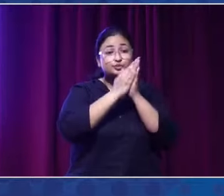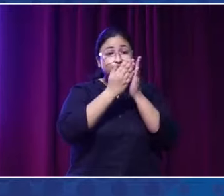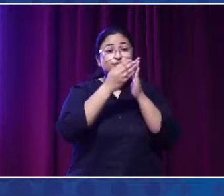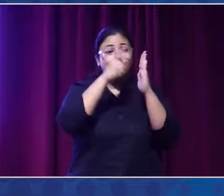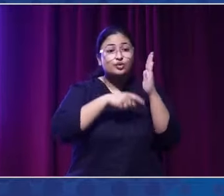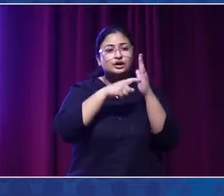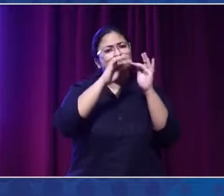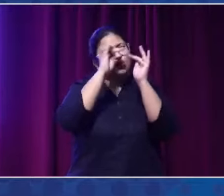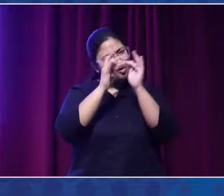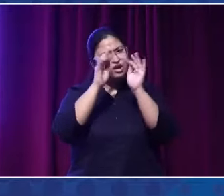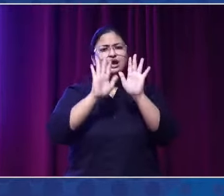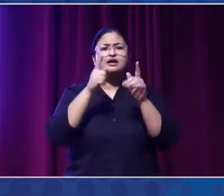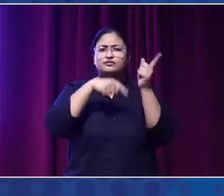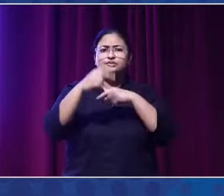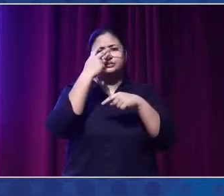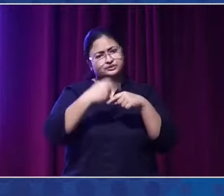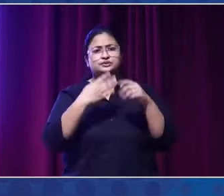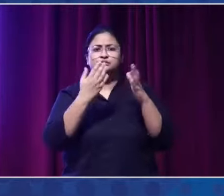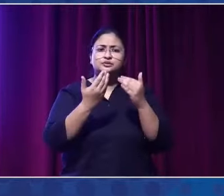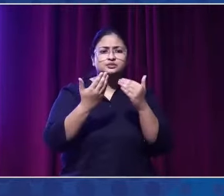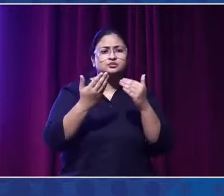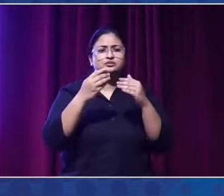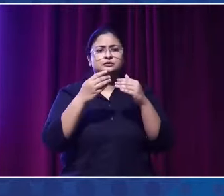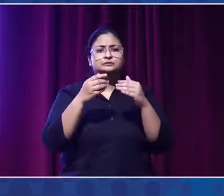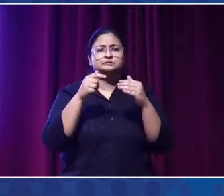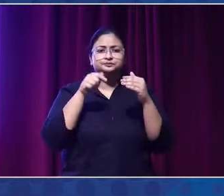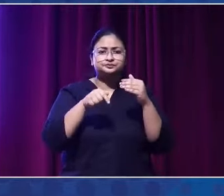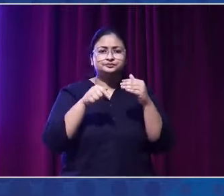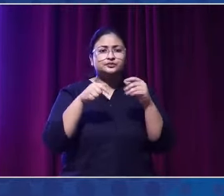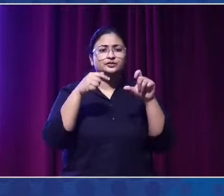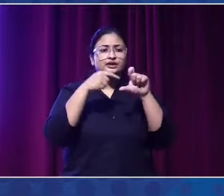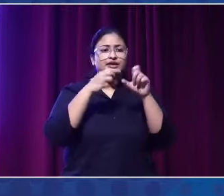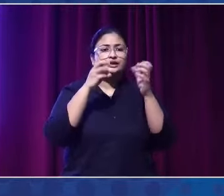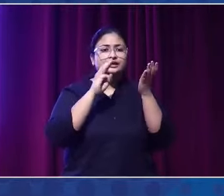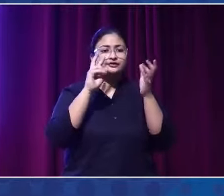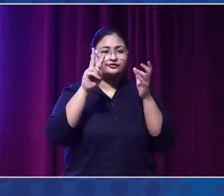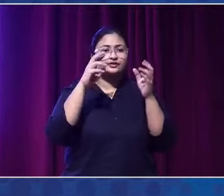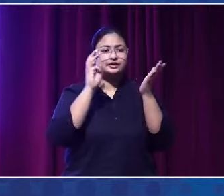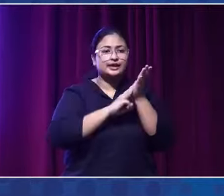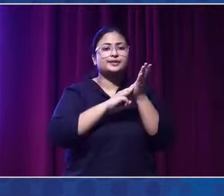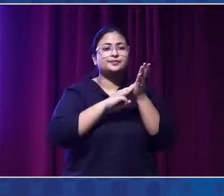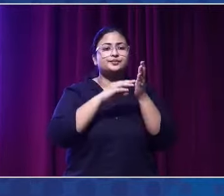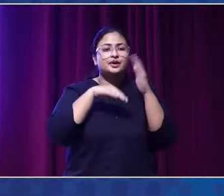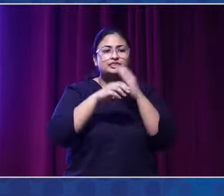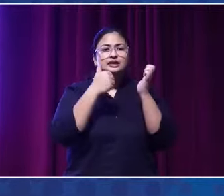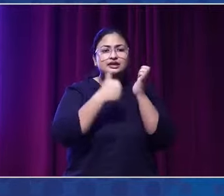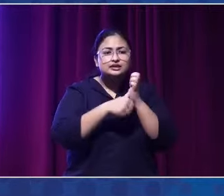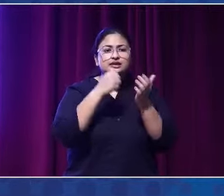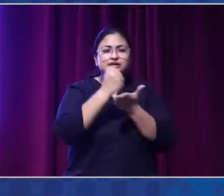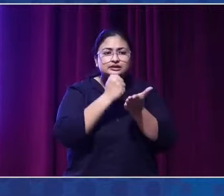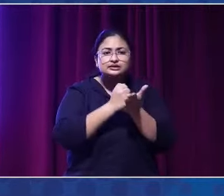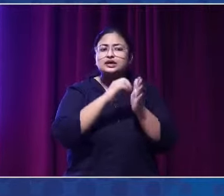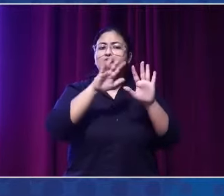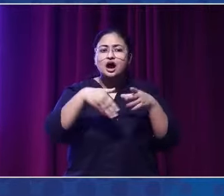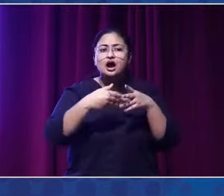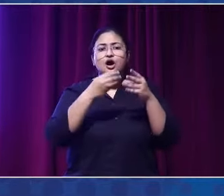पर है सारी, आप लोग भी देख लेना। हमारी ईवीएम में कहां से क्या आएगी, कब आएगी, कैसे सील लगेगी, ये भी देख लेना, इट इज